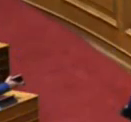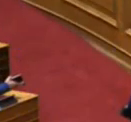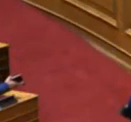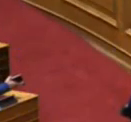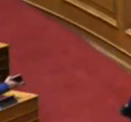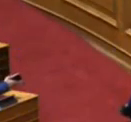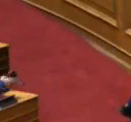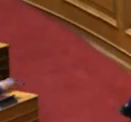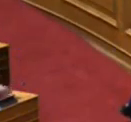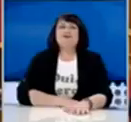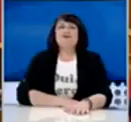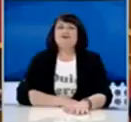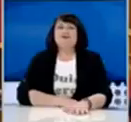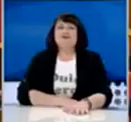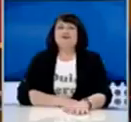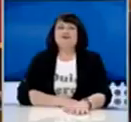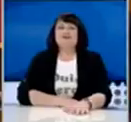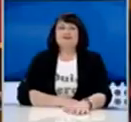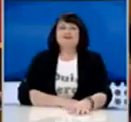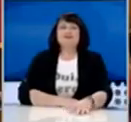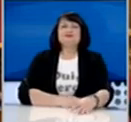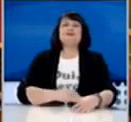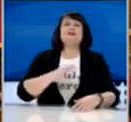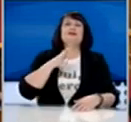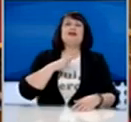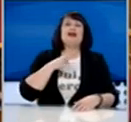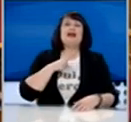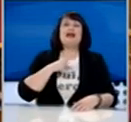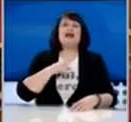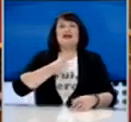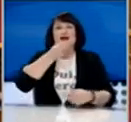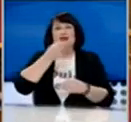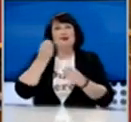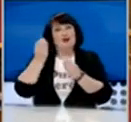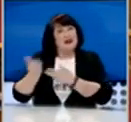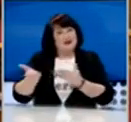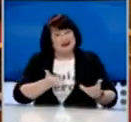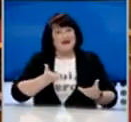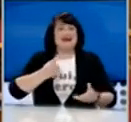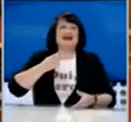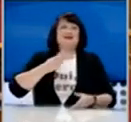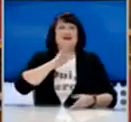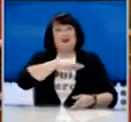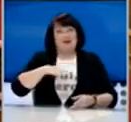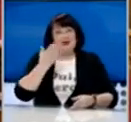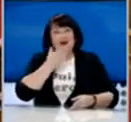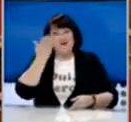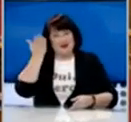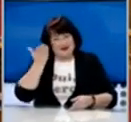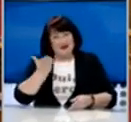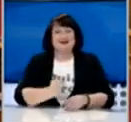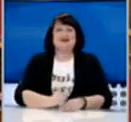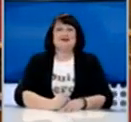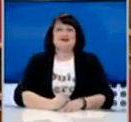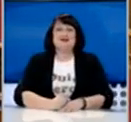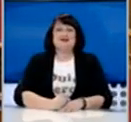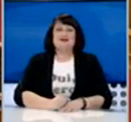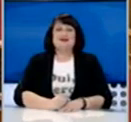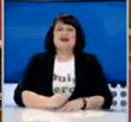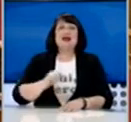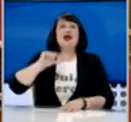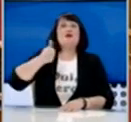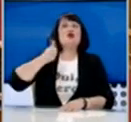ήθελα και εγώ να καλωσορίσω καλωσορίζω τα παιδιά από την αμαλιάδα καταρχήν καλώς ήρθατε αλλά ήθελα να καλωσορίσω και τα παιδιά που ήταν προηγουμένως εδώ